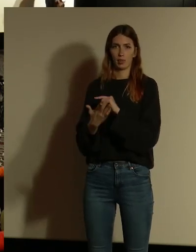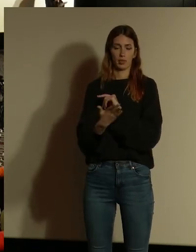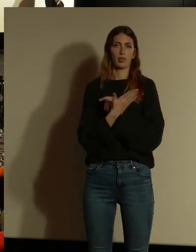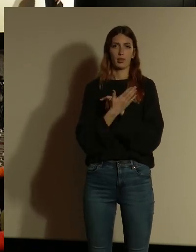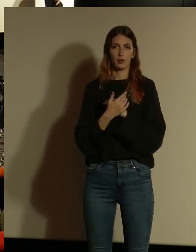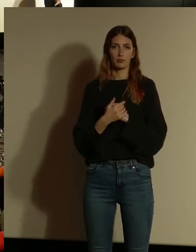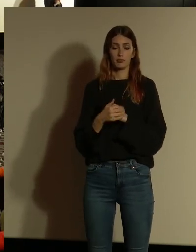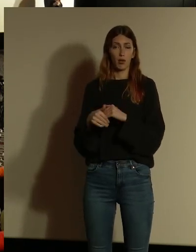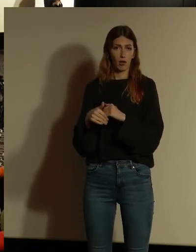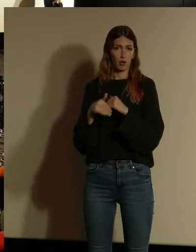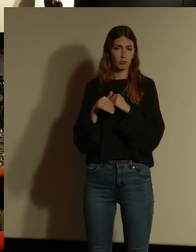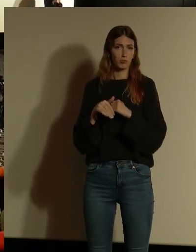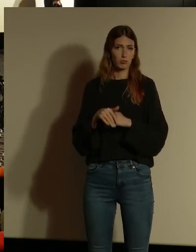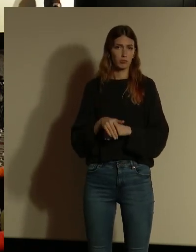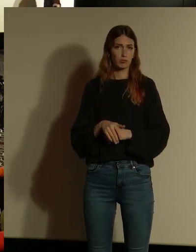No see aitas mind.